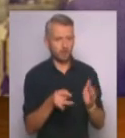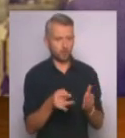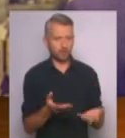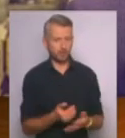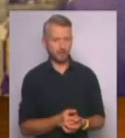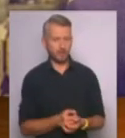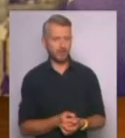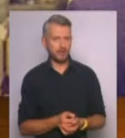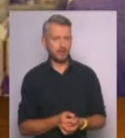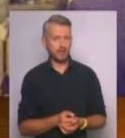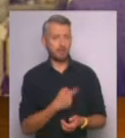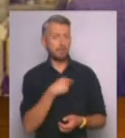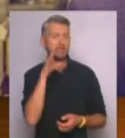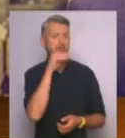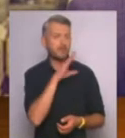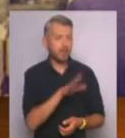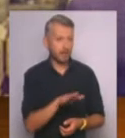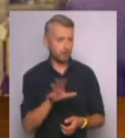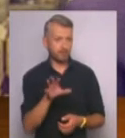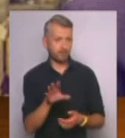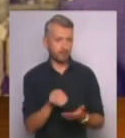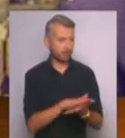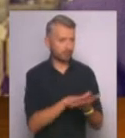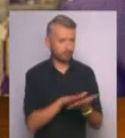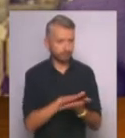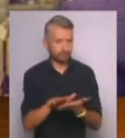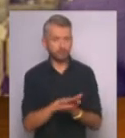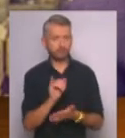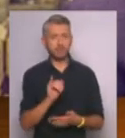ми і не встигаємо їх всі проводити. І